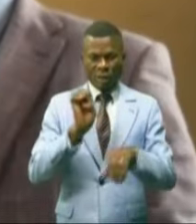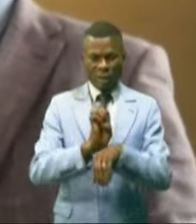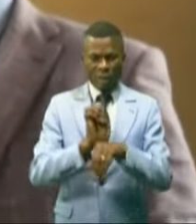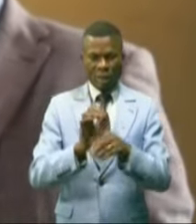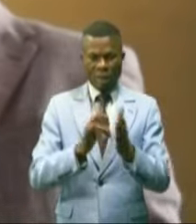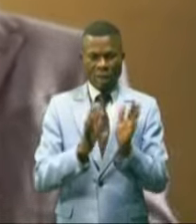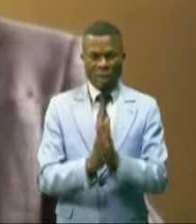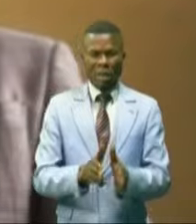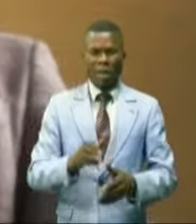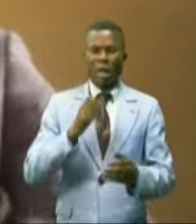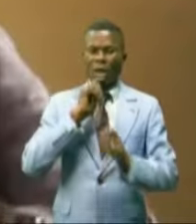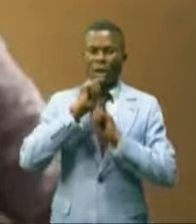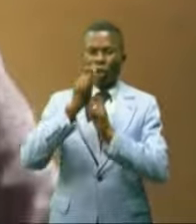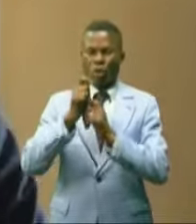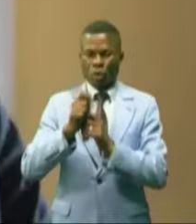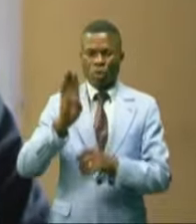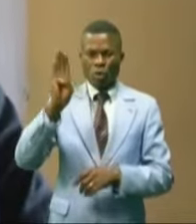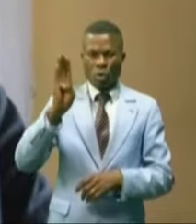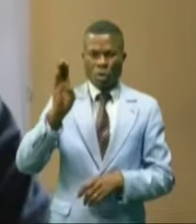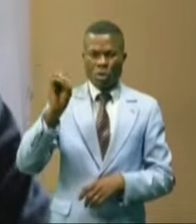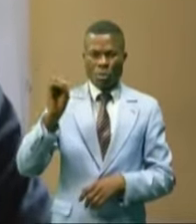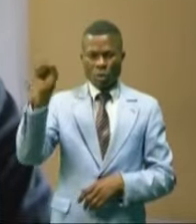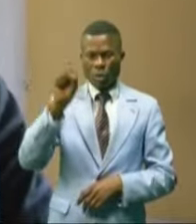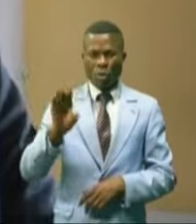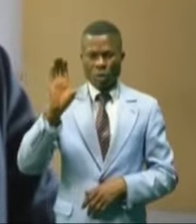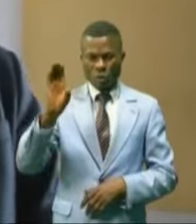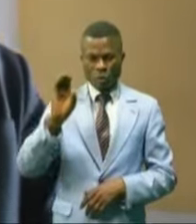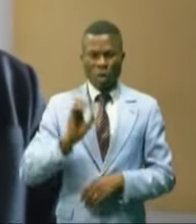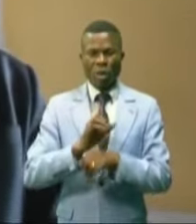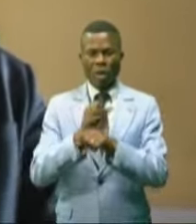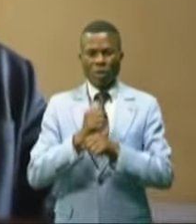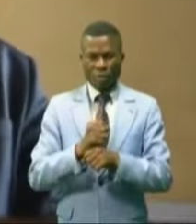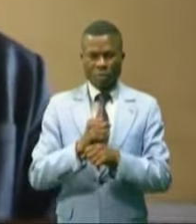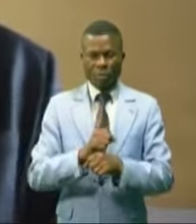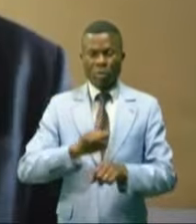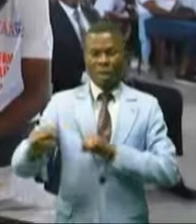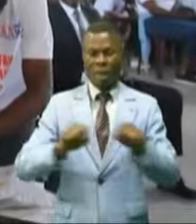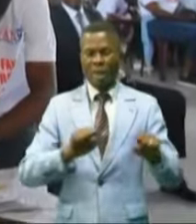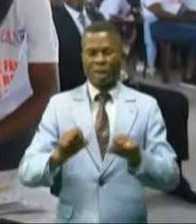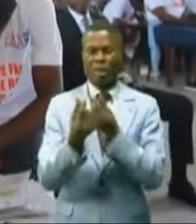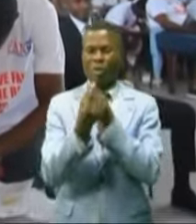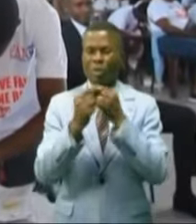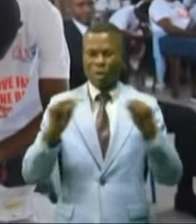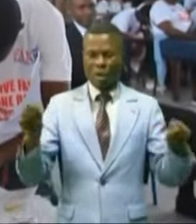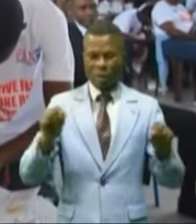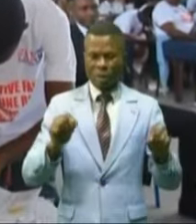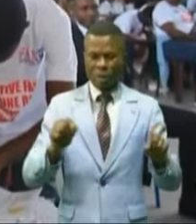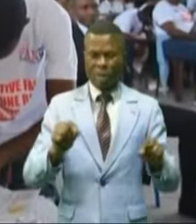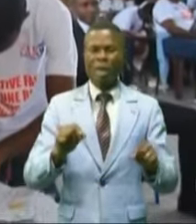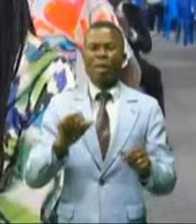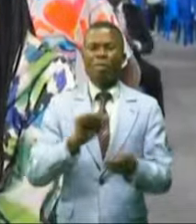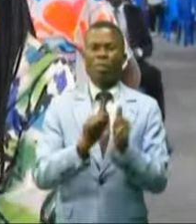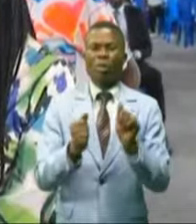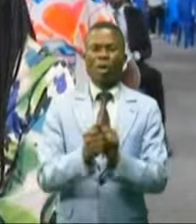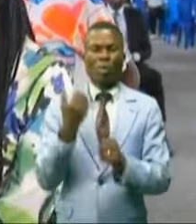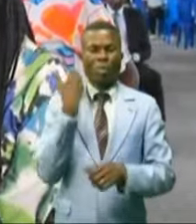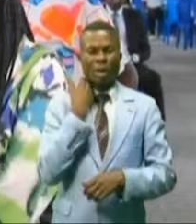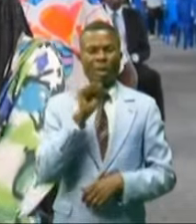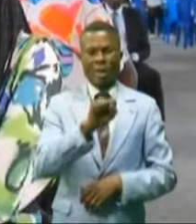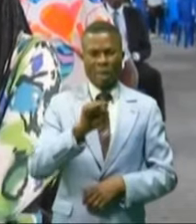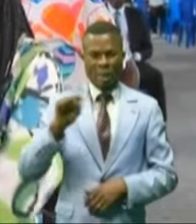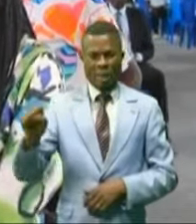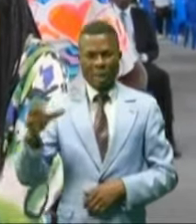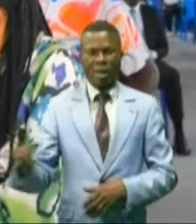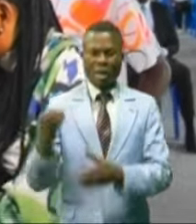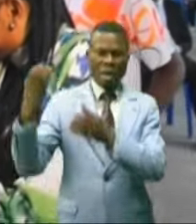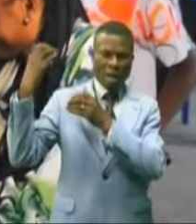Don Bosco des Massines à Petro-Congo, qui ont bénéficié les dépistages gratuits d'électrophorèse d'hémoglobine, prise en